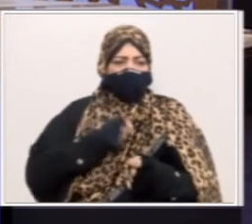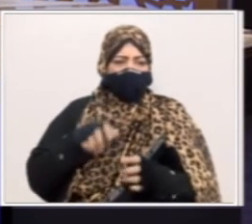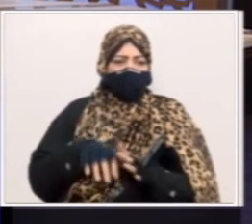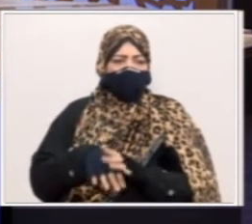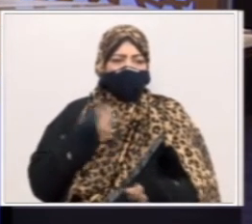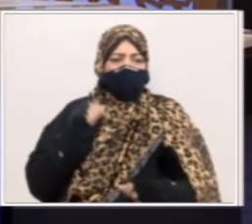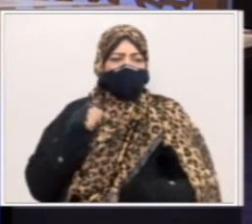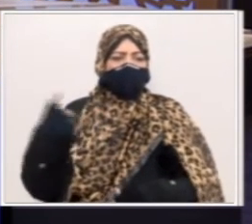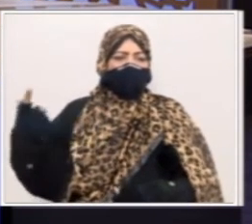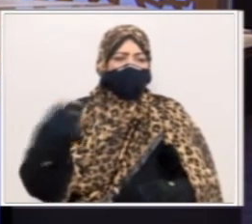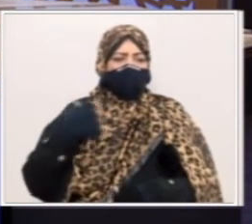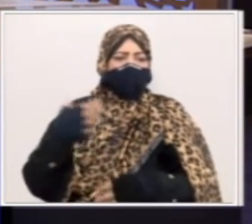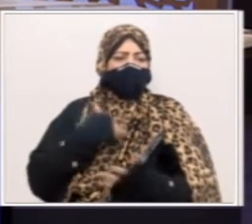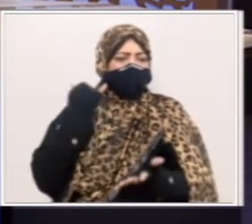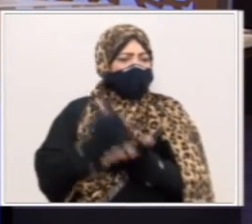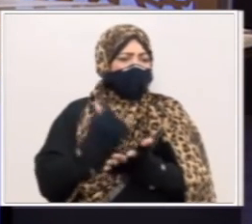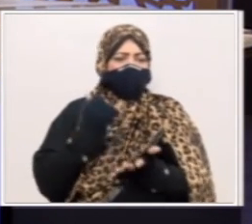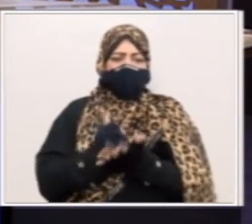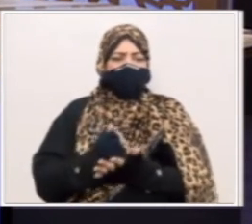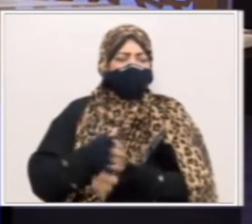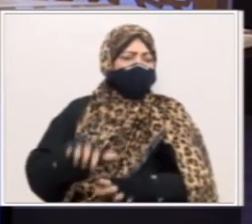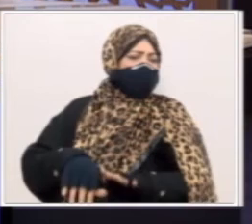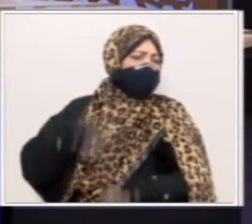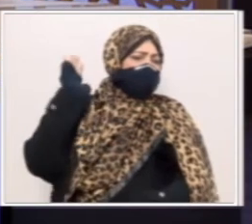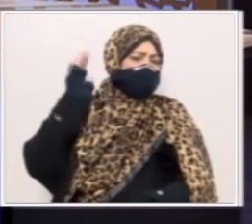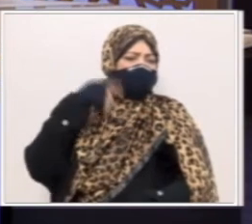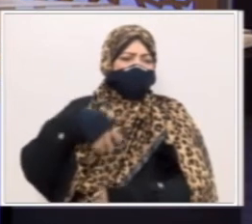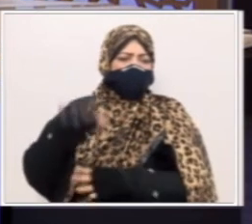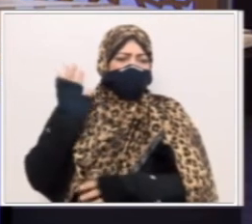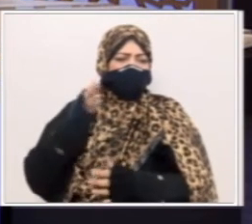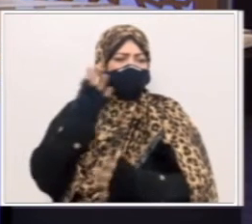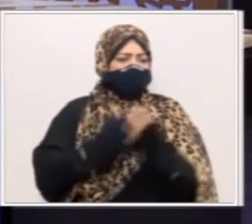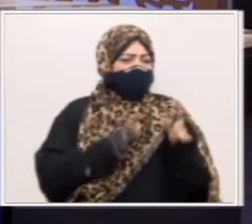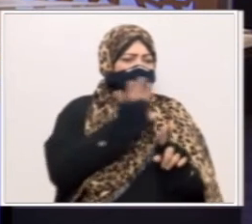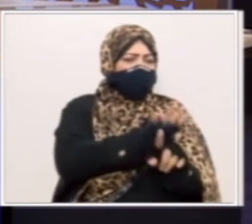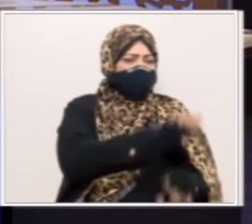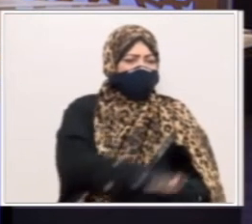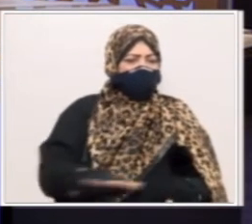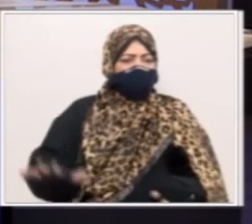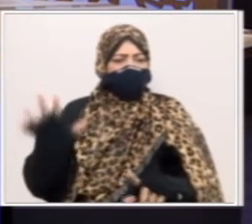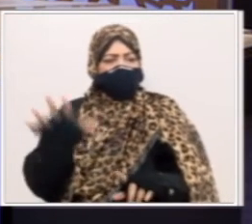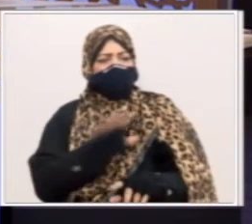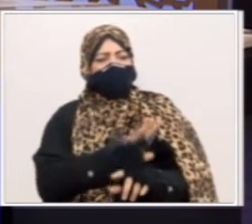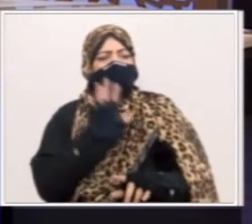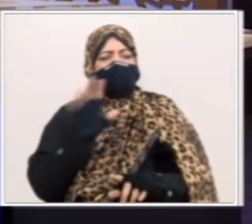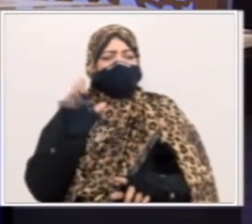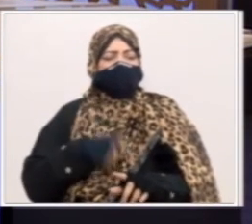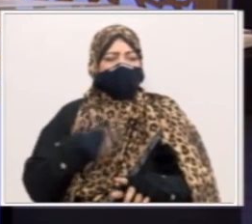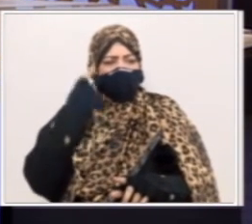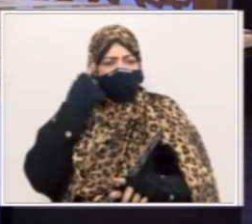من الصغار لما نتكلم أنا كلمة قاعد يفشخ علي. واضح يا أخت ليلى، واضح كلامك. على كل حال أنت لك الخروج والصوم، صوم